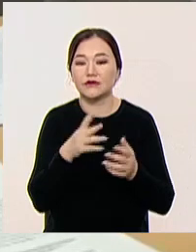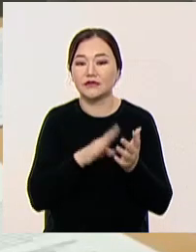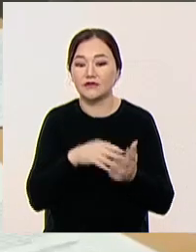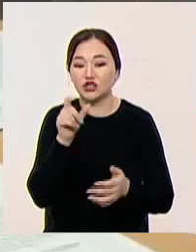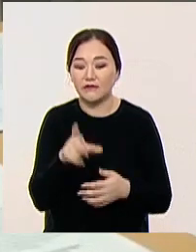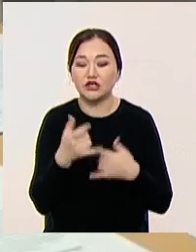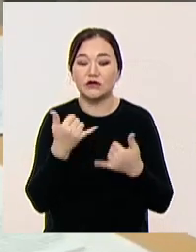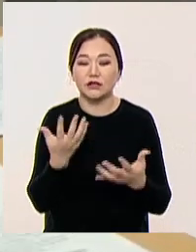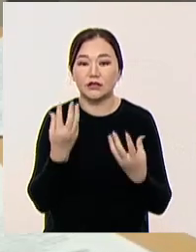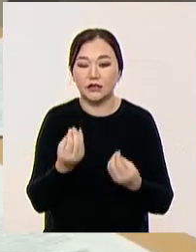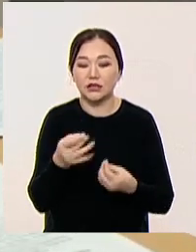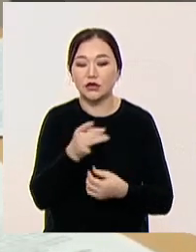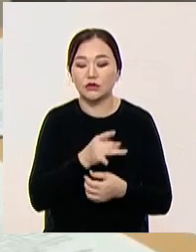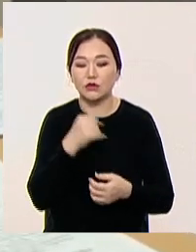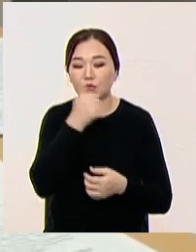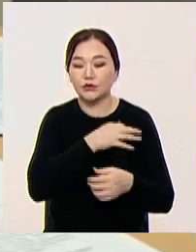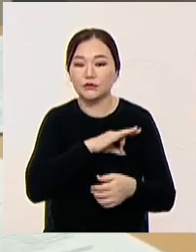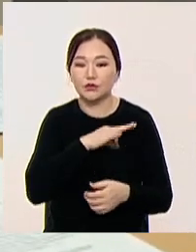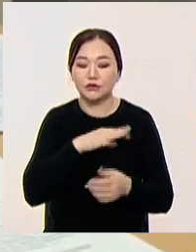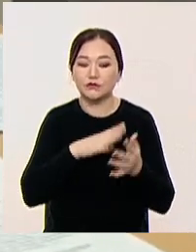сегодняшний день региональная квота исполнена на